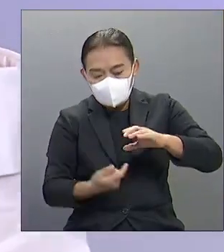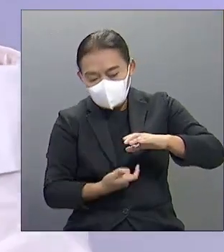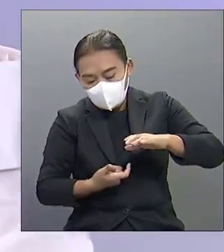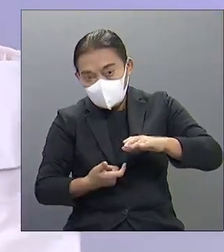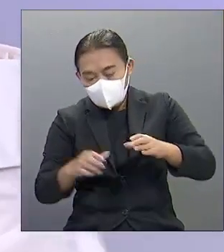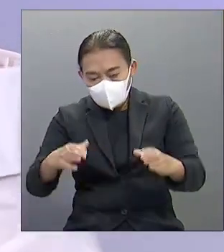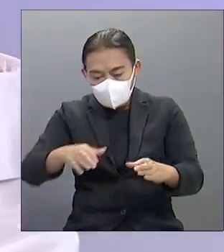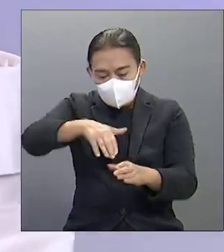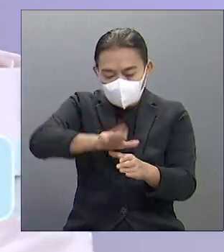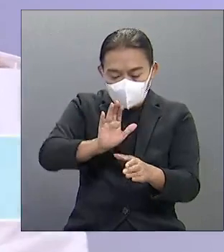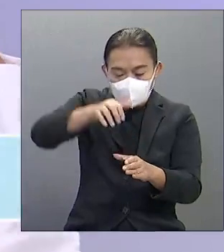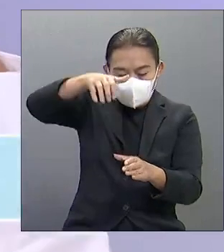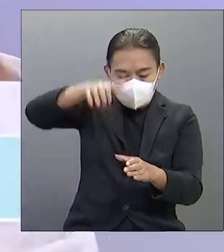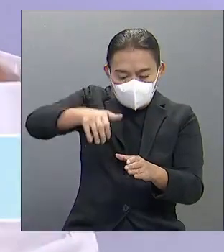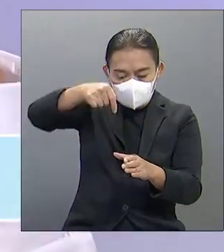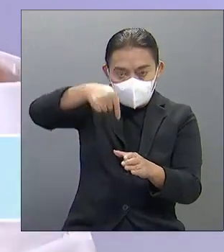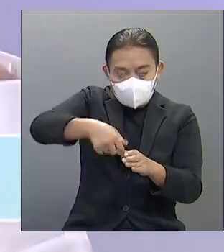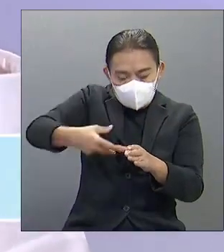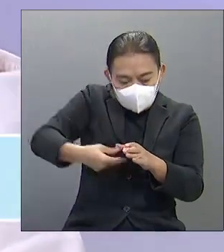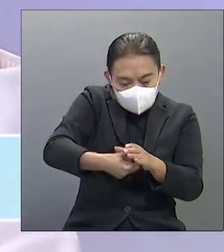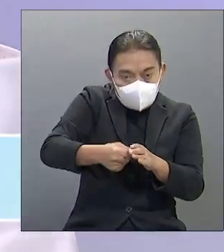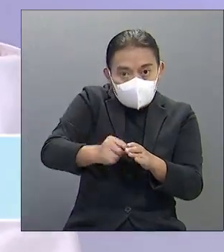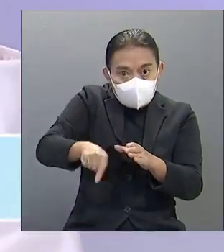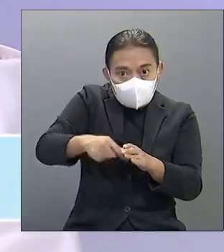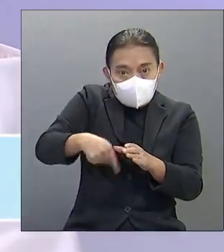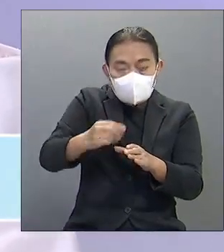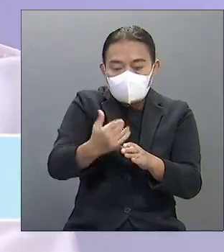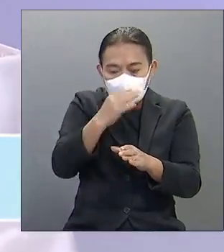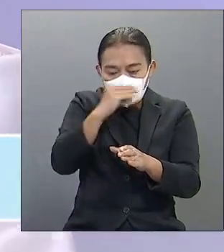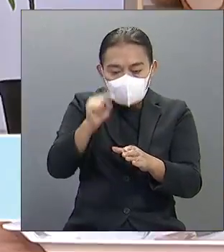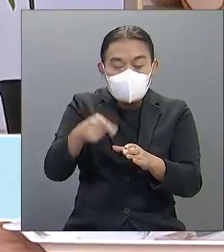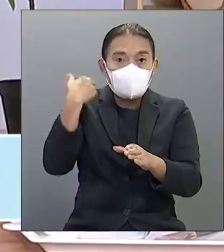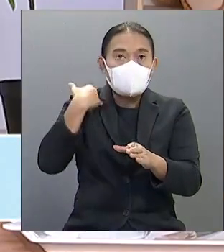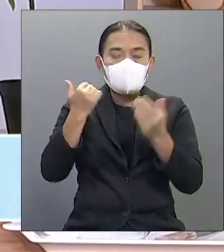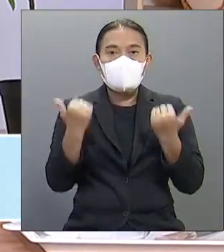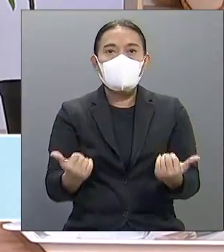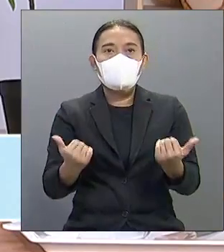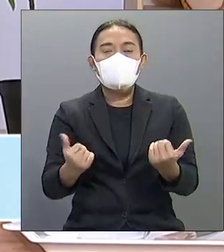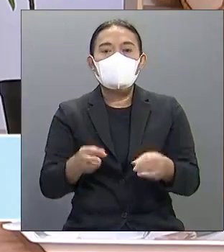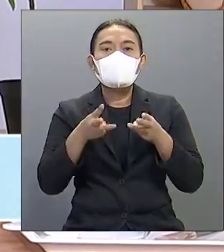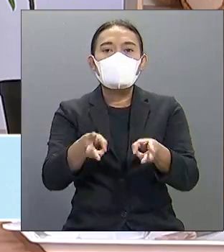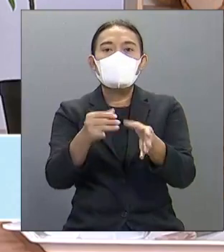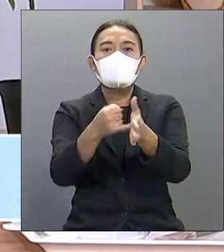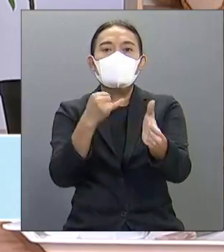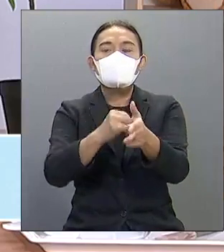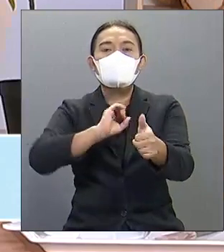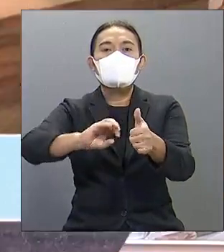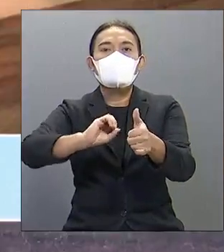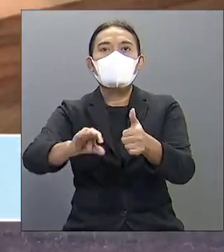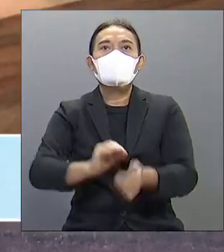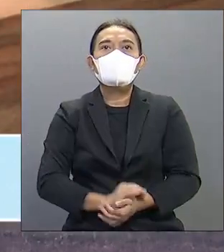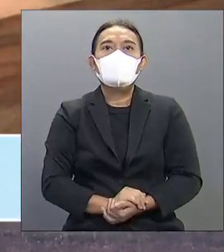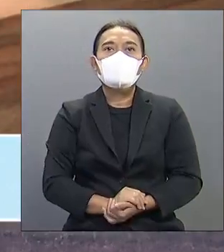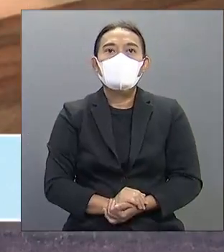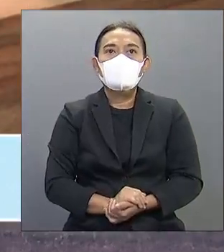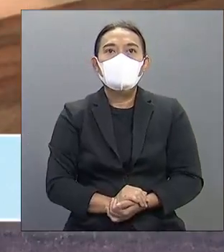ลาเรากดชักโครกนะคะมันก็จะทำให้กลิ่นนั้นมันหอมตลอดเวลานะคะวันนี้การก็เลยมีสูตรง่ายๆนะคะจะมาสอนคุณผู้ชมทำนะคะ